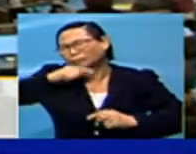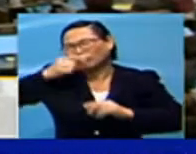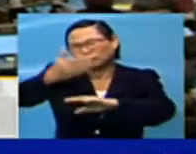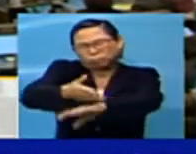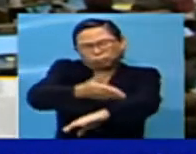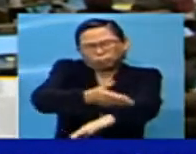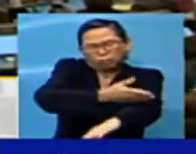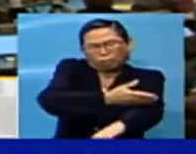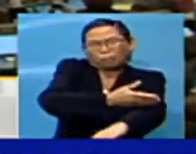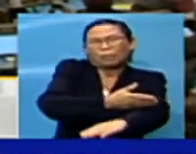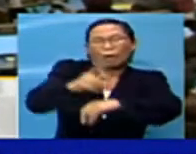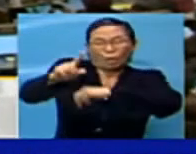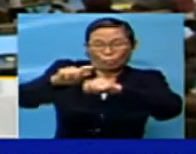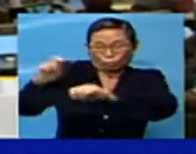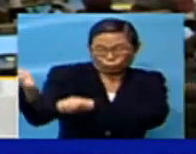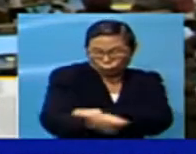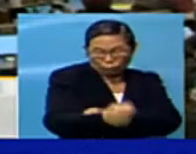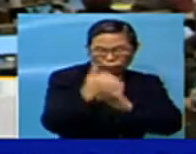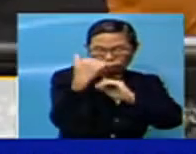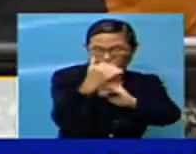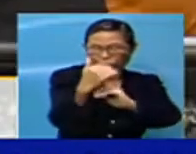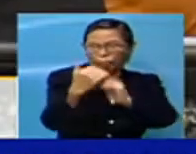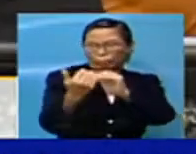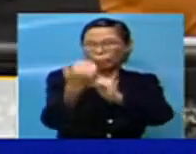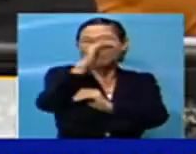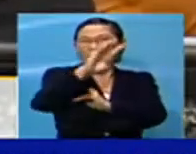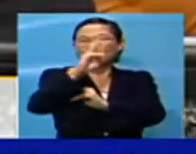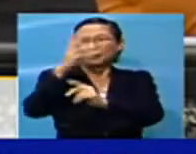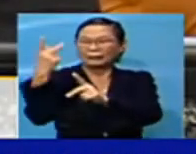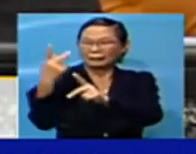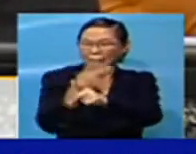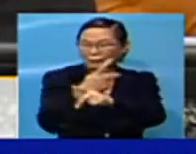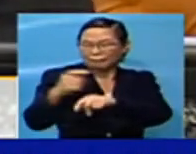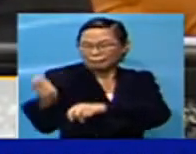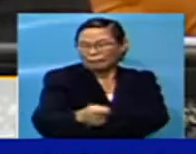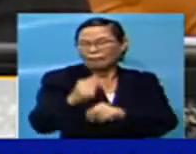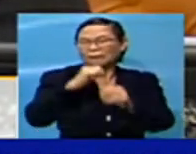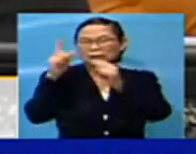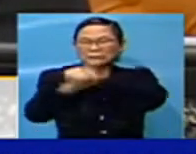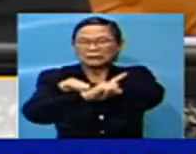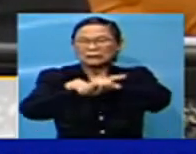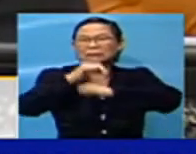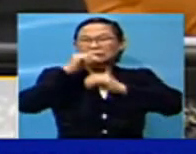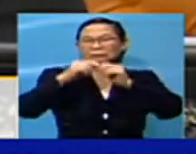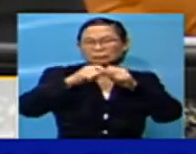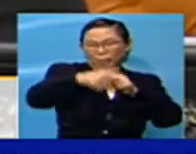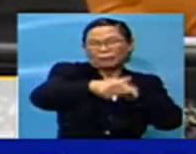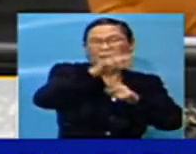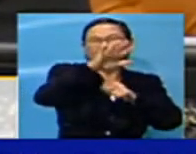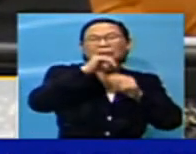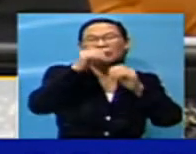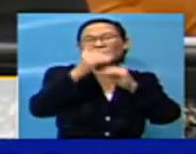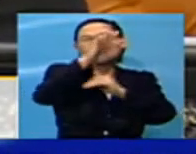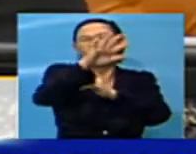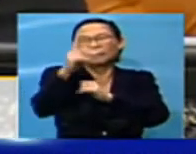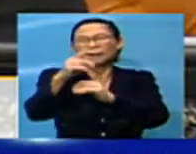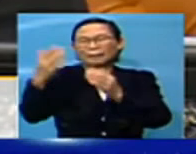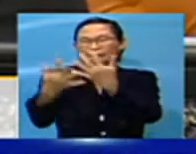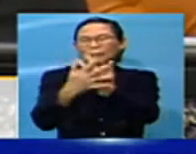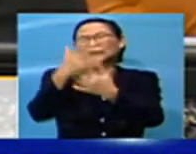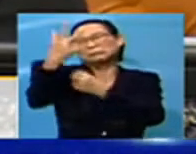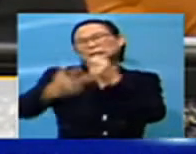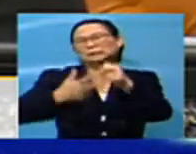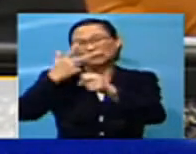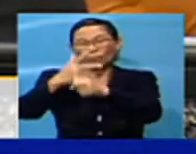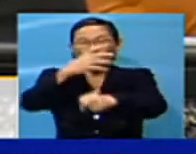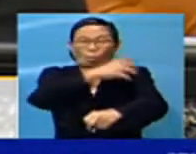dipertingkatkan, iaitu hukuman rotan terhad kepada maksimum 6 kali sebatan denda tidak melebihi 5,000 dan penjara maksimum 3 tahun.